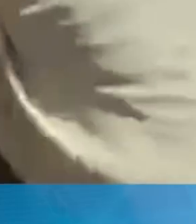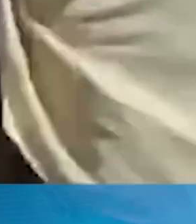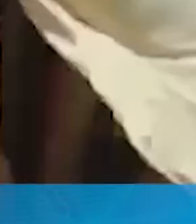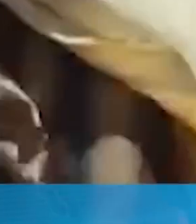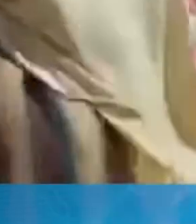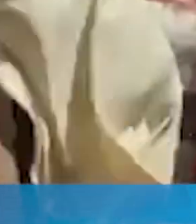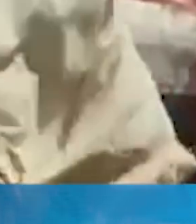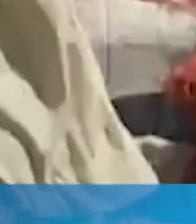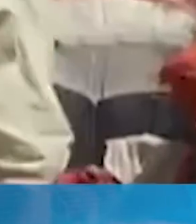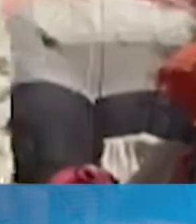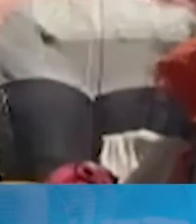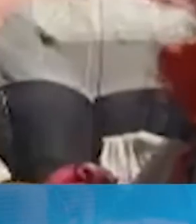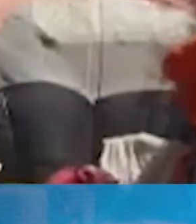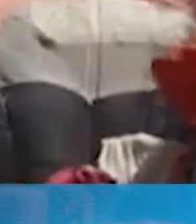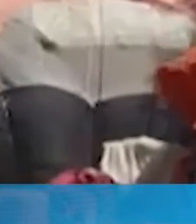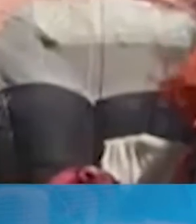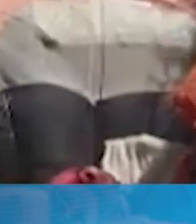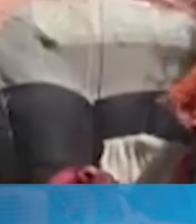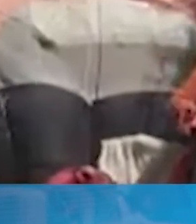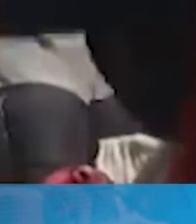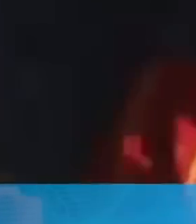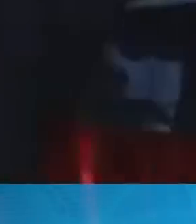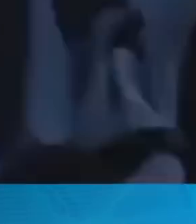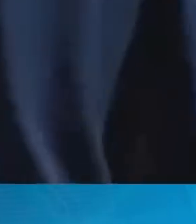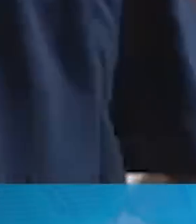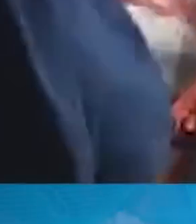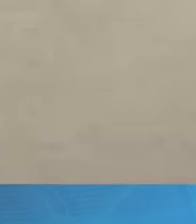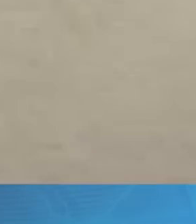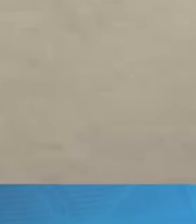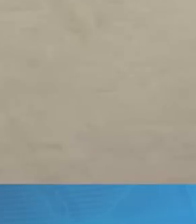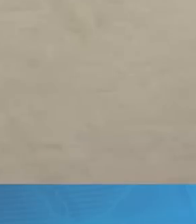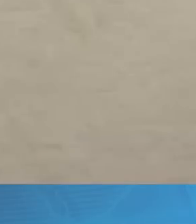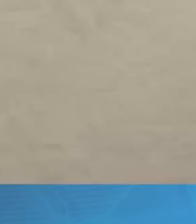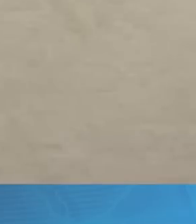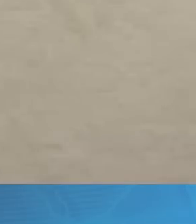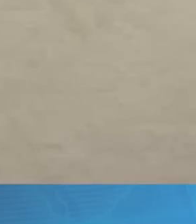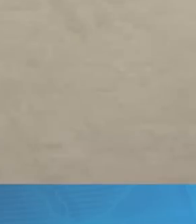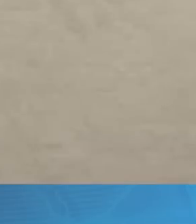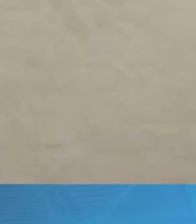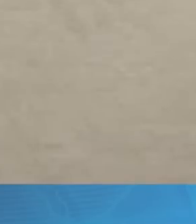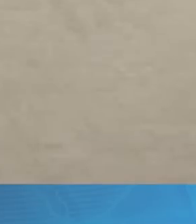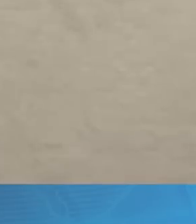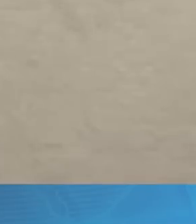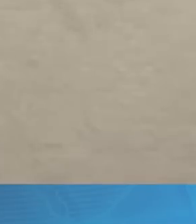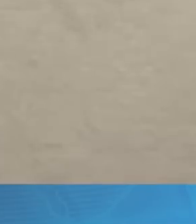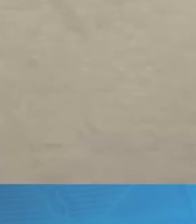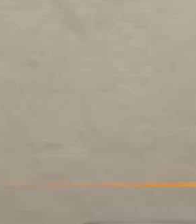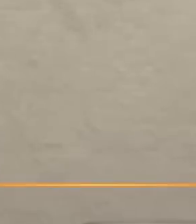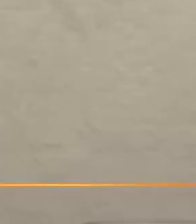produit et celui où il arrive dans notre assiette échangent les bonnes pratiques pour produire et consommer de manière plus durable.